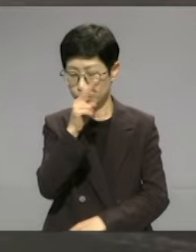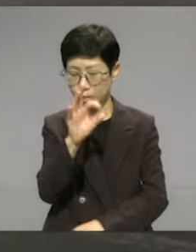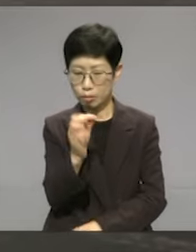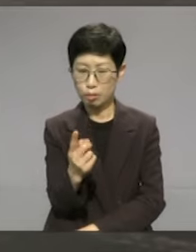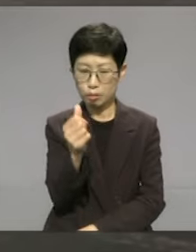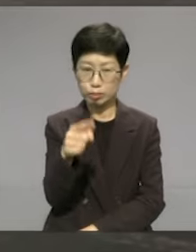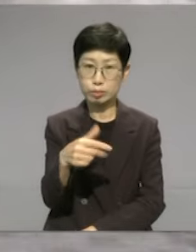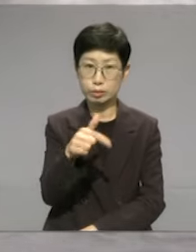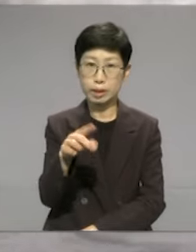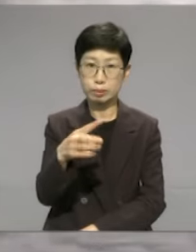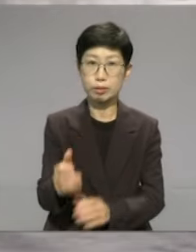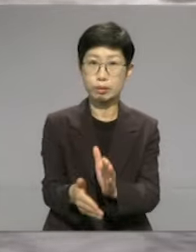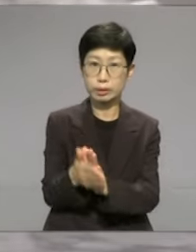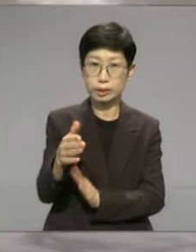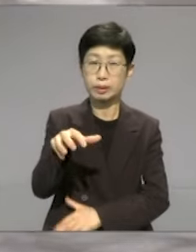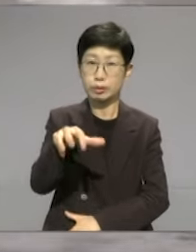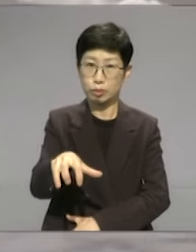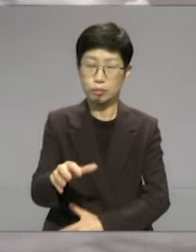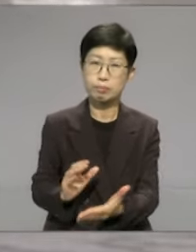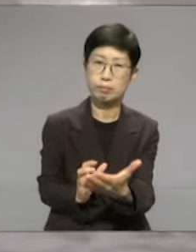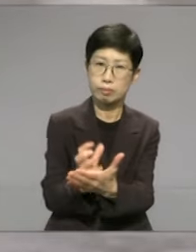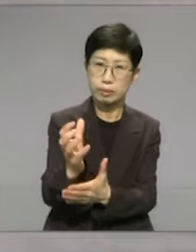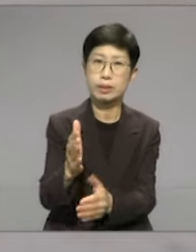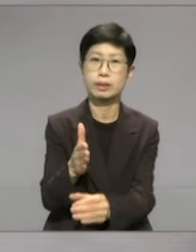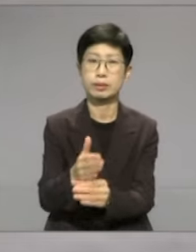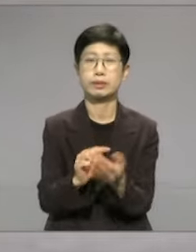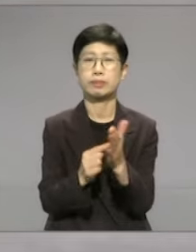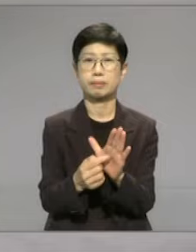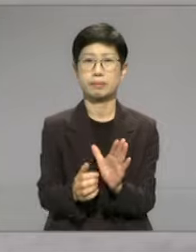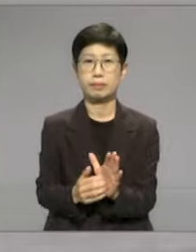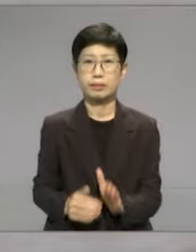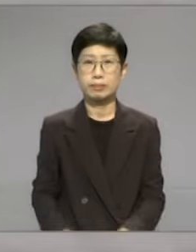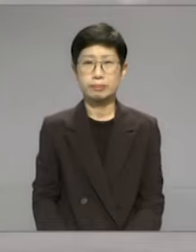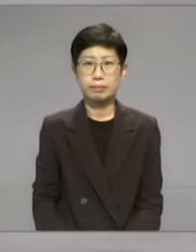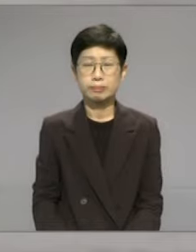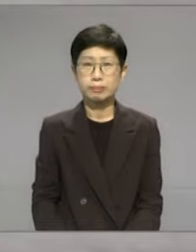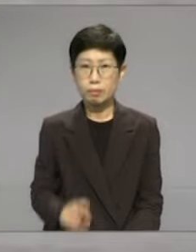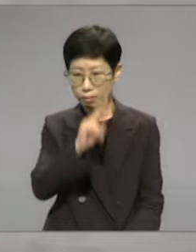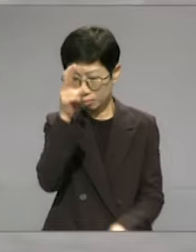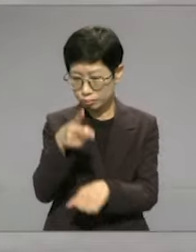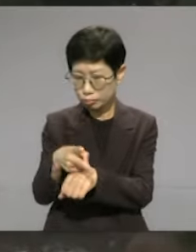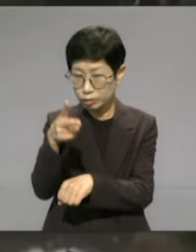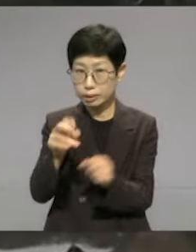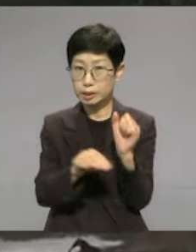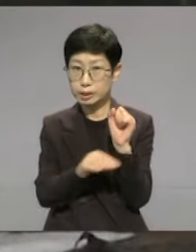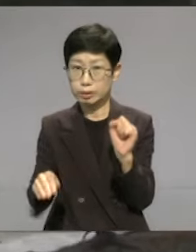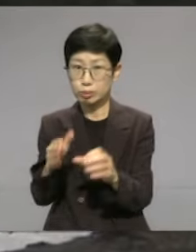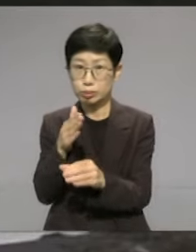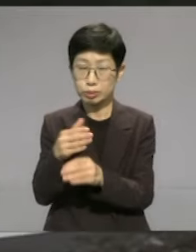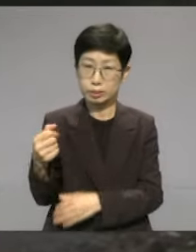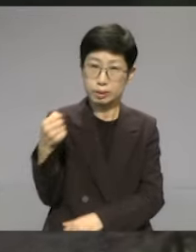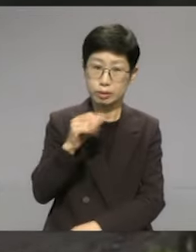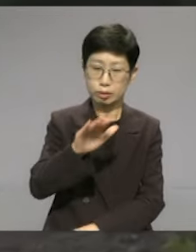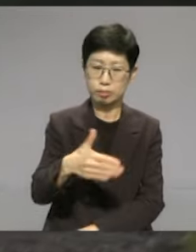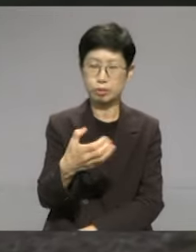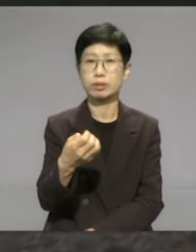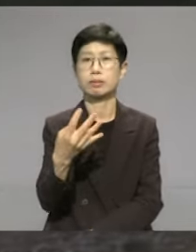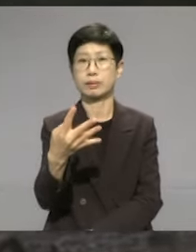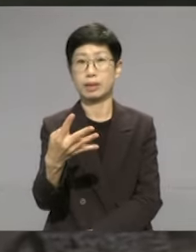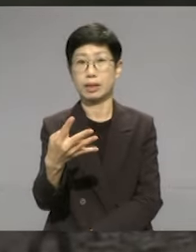상륙한 뒤 도호쿠 지방을 지나고 있다고 발표했습니다 오후 2시 기준 중심 기압이 994